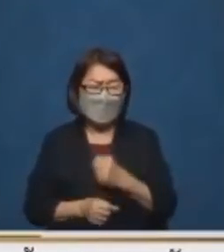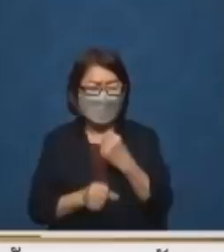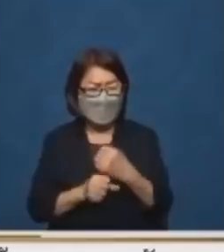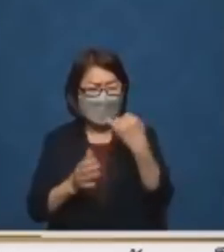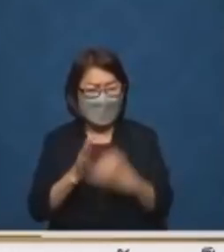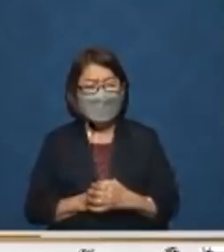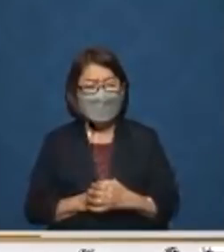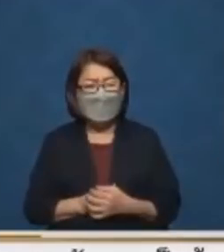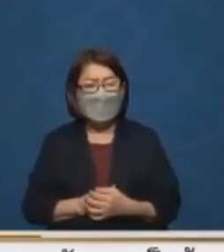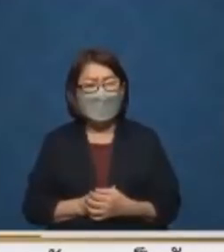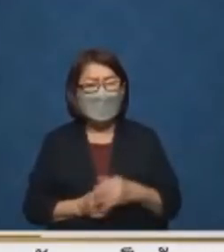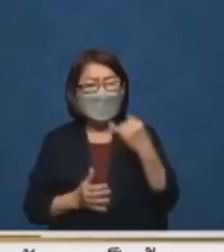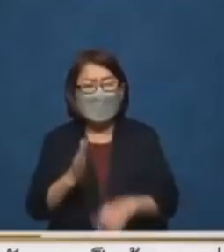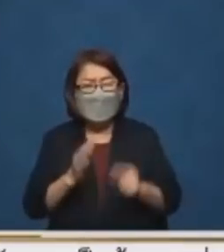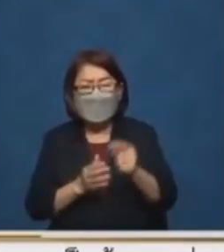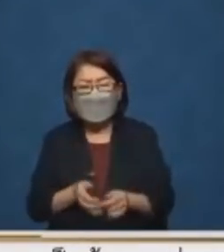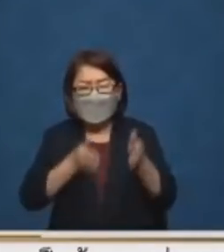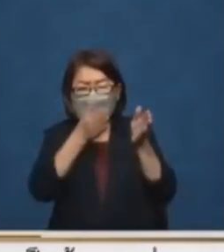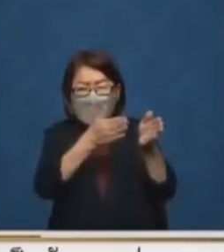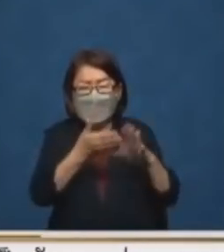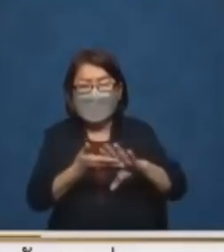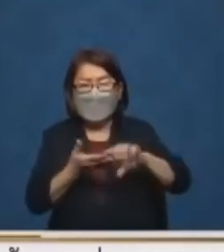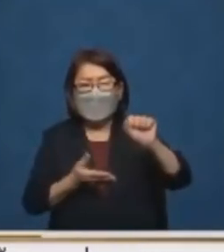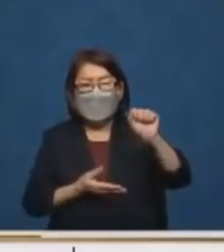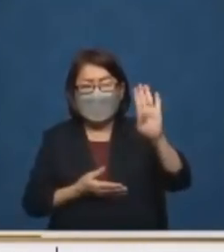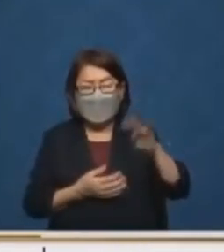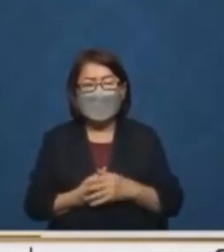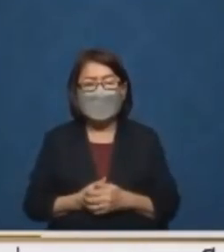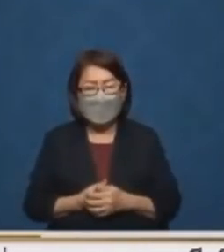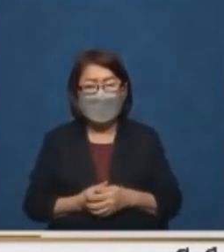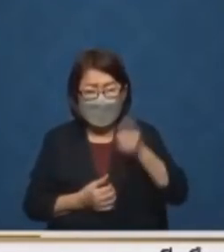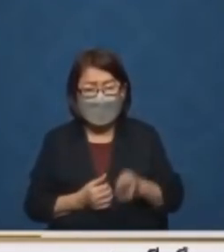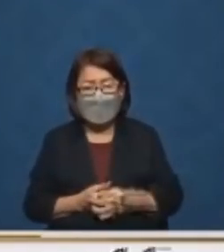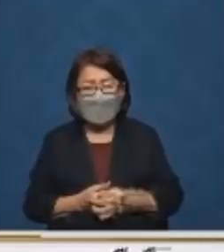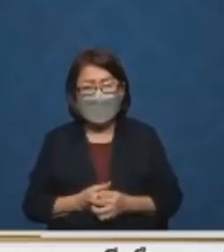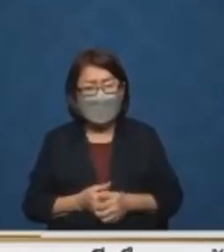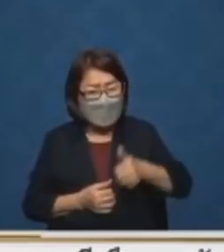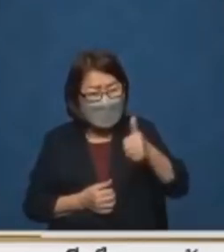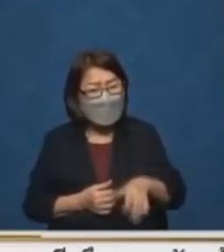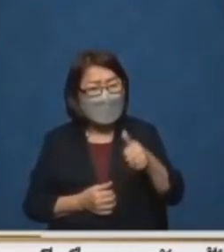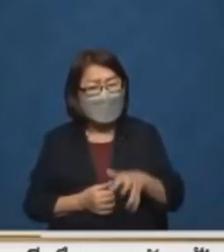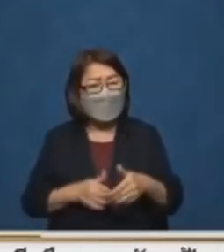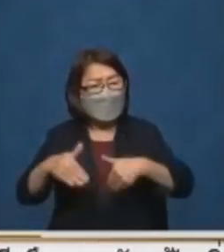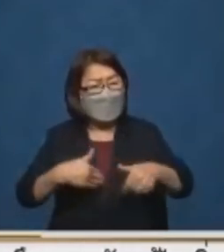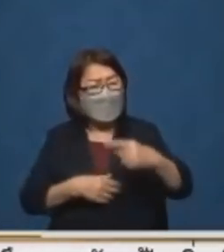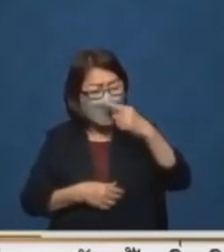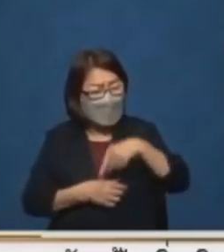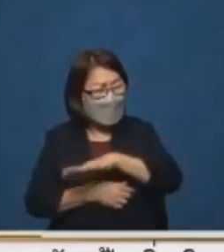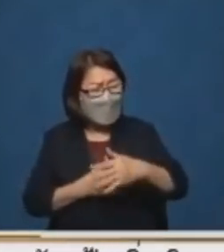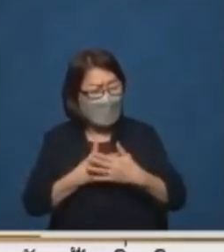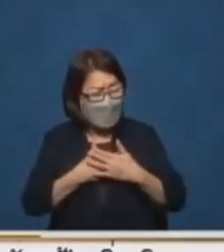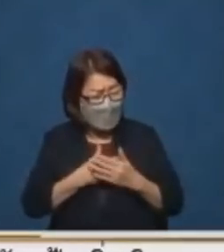ที่มีการเก้าลวงต่อสถาบันทําประทานครั ซึ่เป็นเรื่องที่ละยีดอ่อนอย่างยิ่งคนไทยทกคนมีความคลบรับ